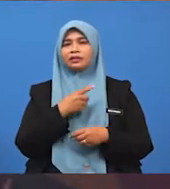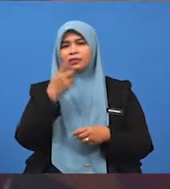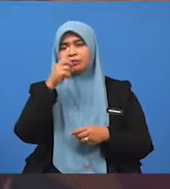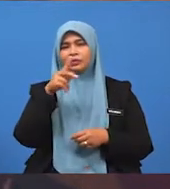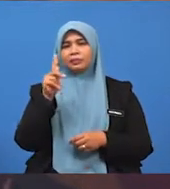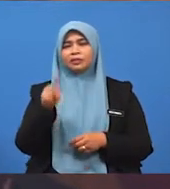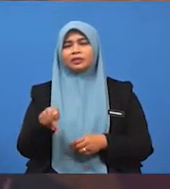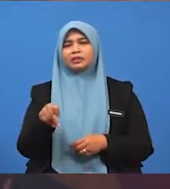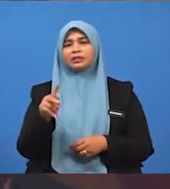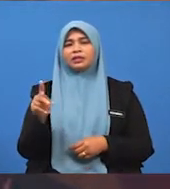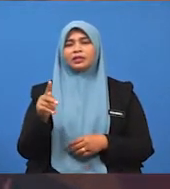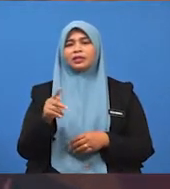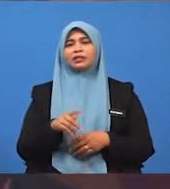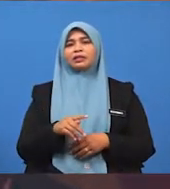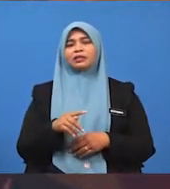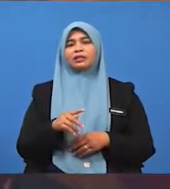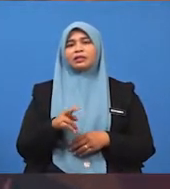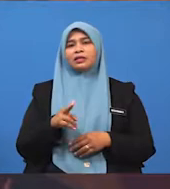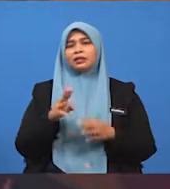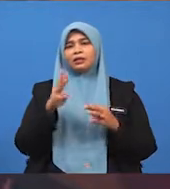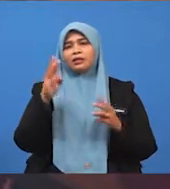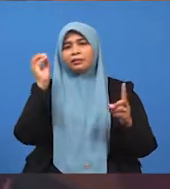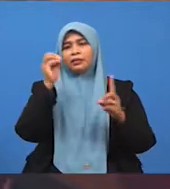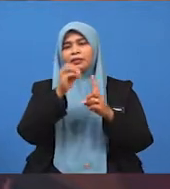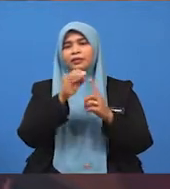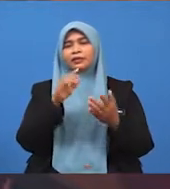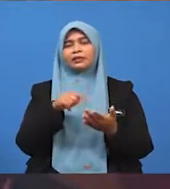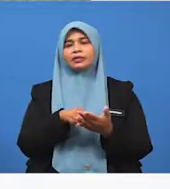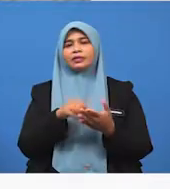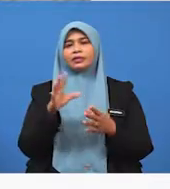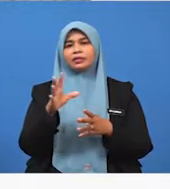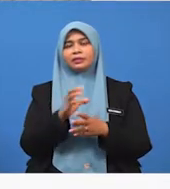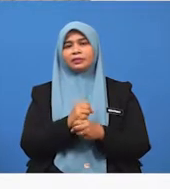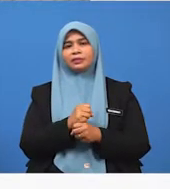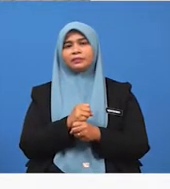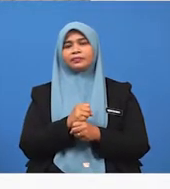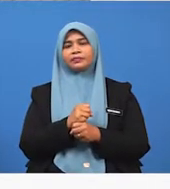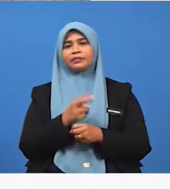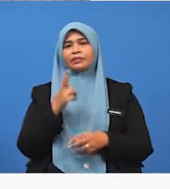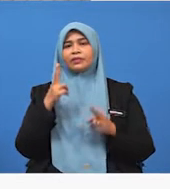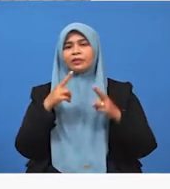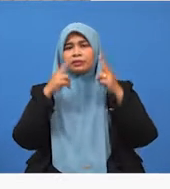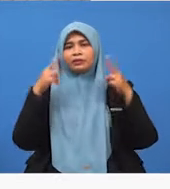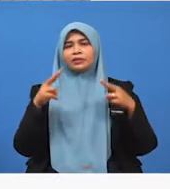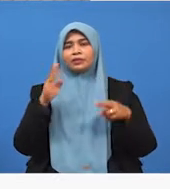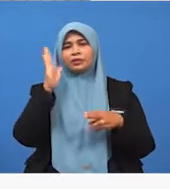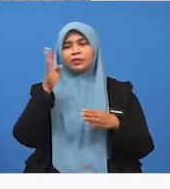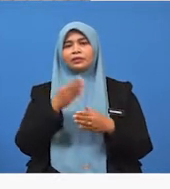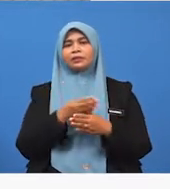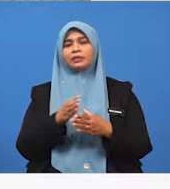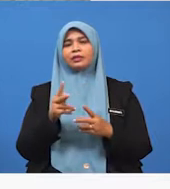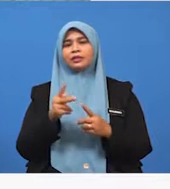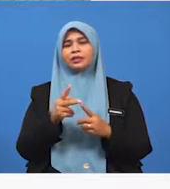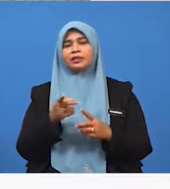bahagikan dari sudut individu, masyarakat dan negara. Peringkat individu,